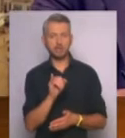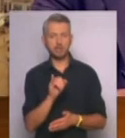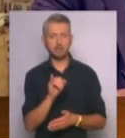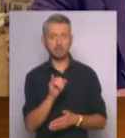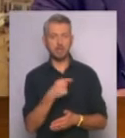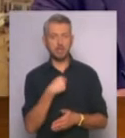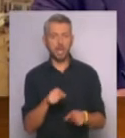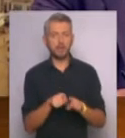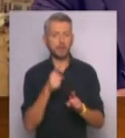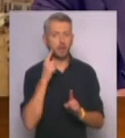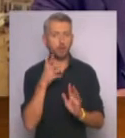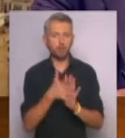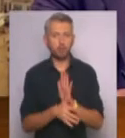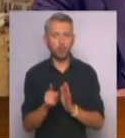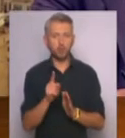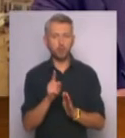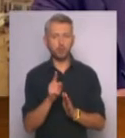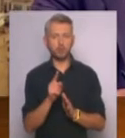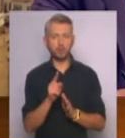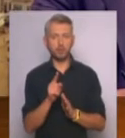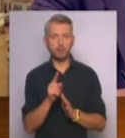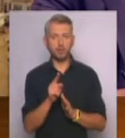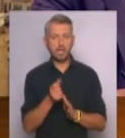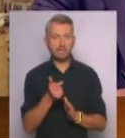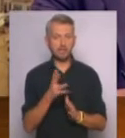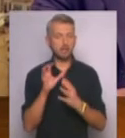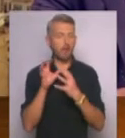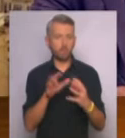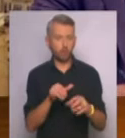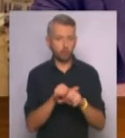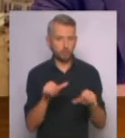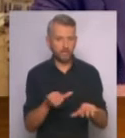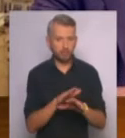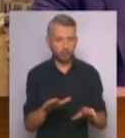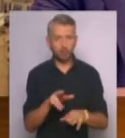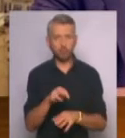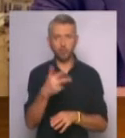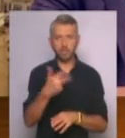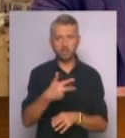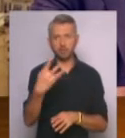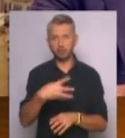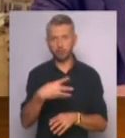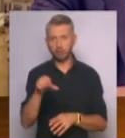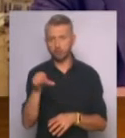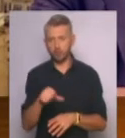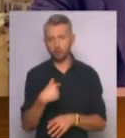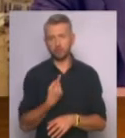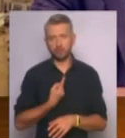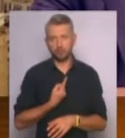я так розумію, що кількість автобусів не збільшено, і по 30-40 хвилин